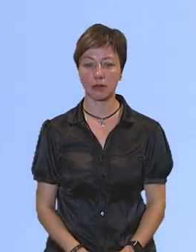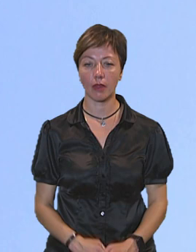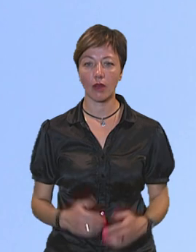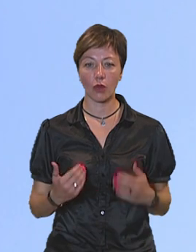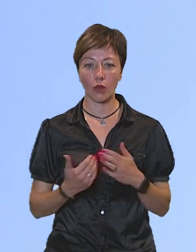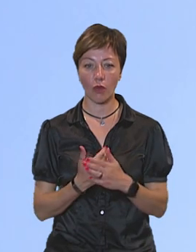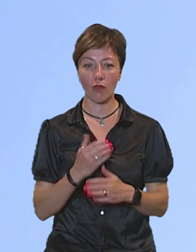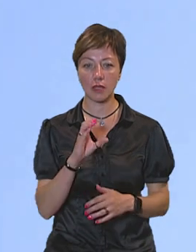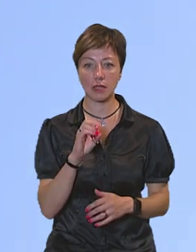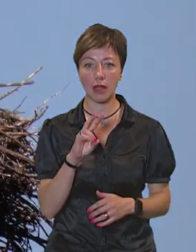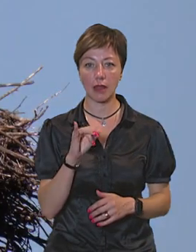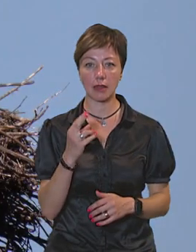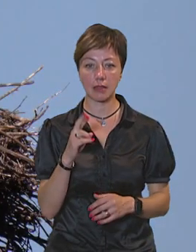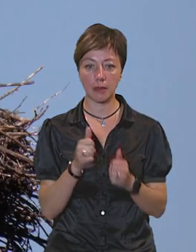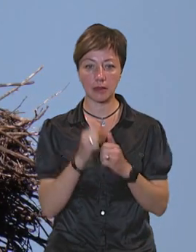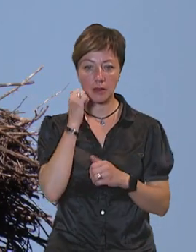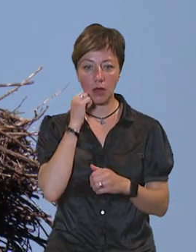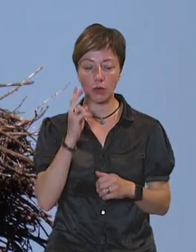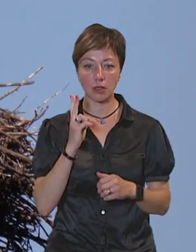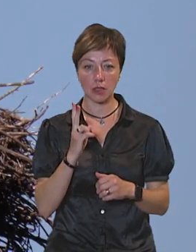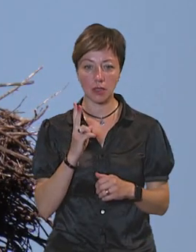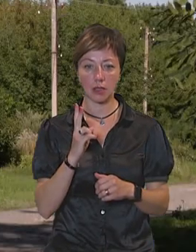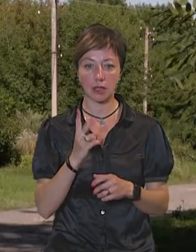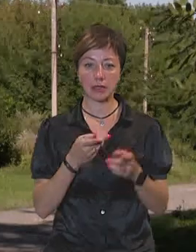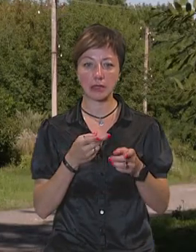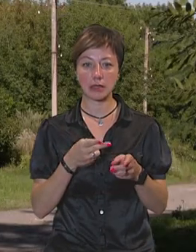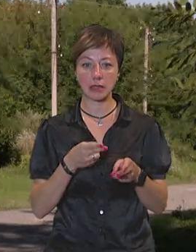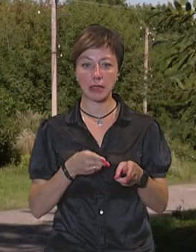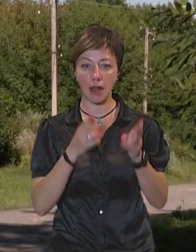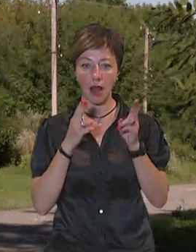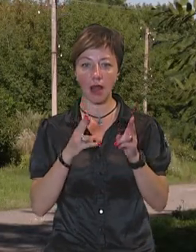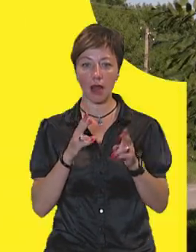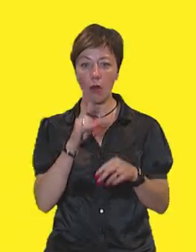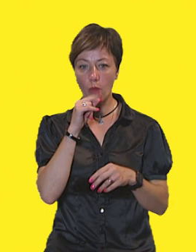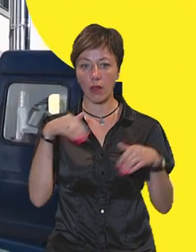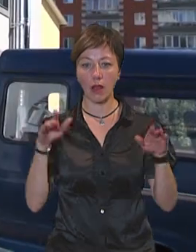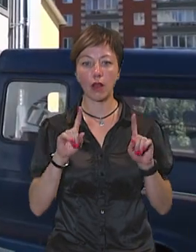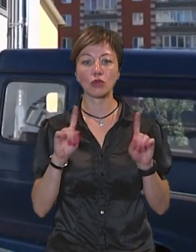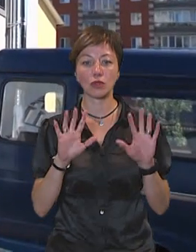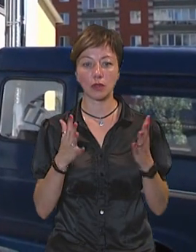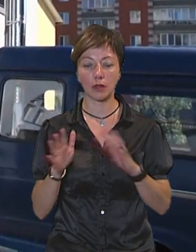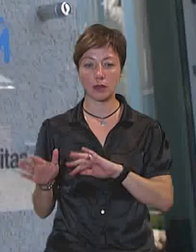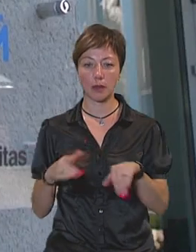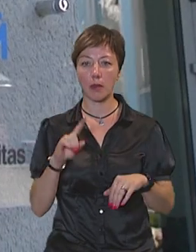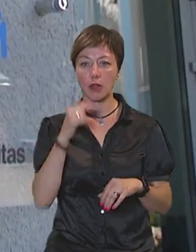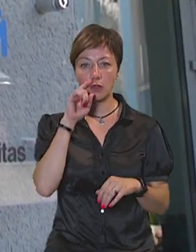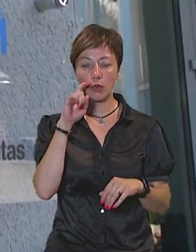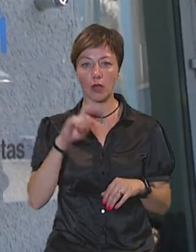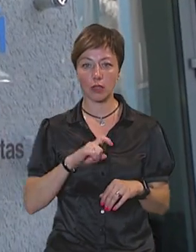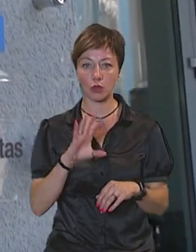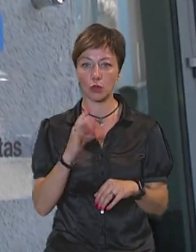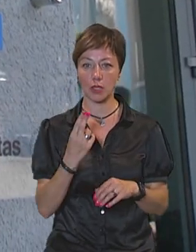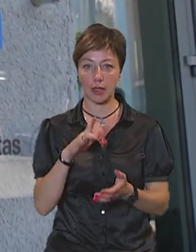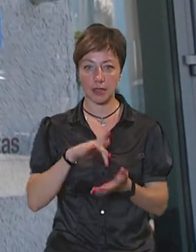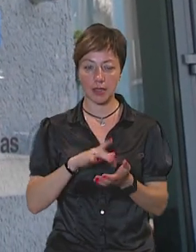У Новоселиці, що неподалік Старокостянтинова, стріляли у лелек, що з птахами. Перший в Україні